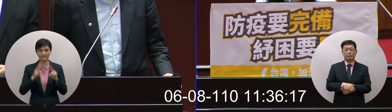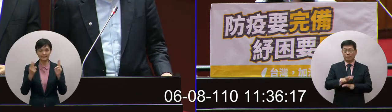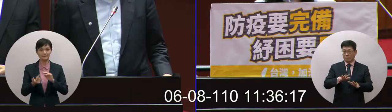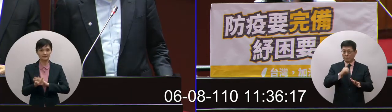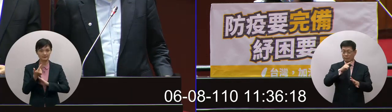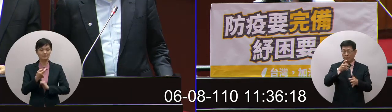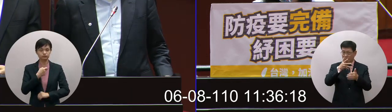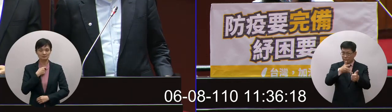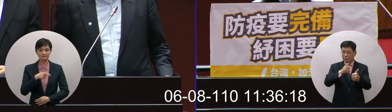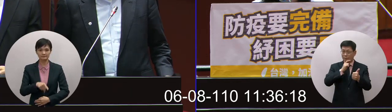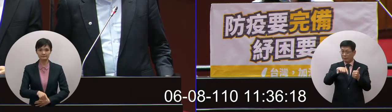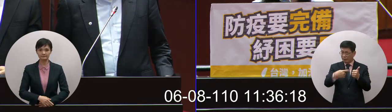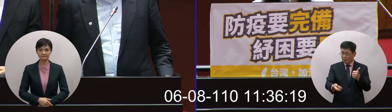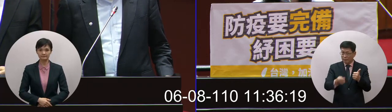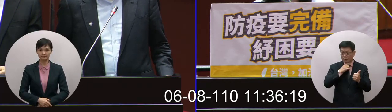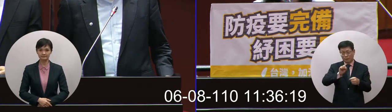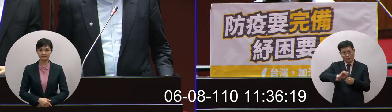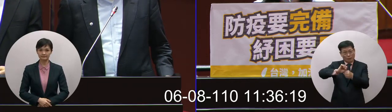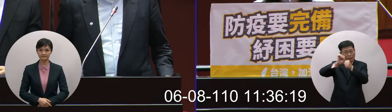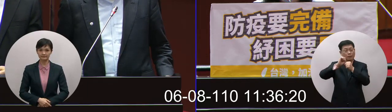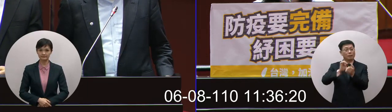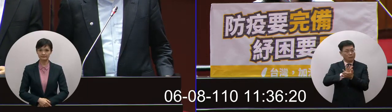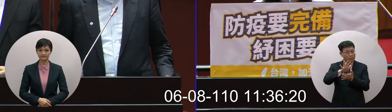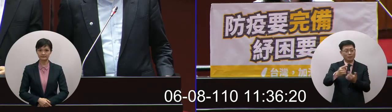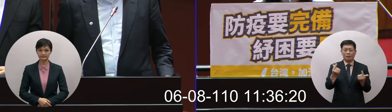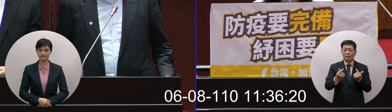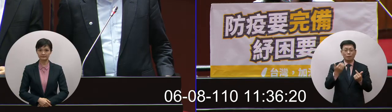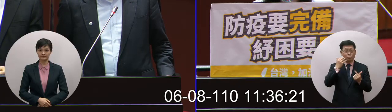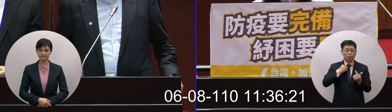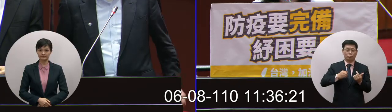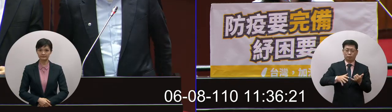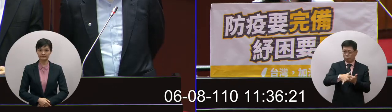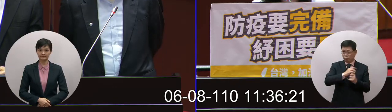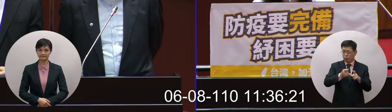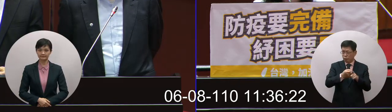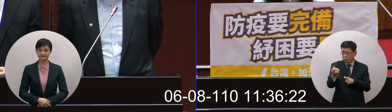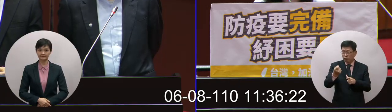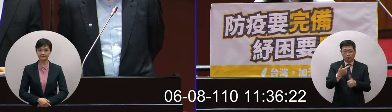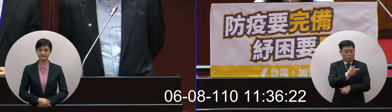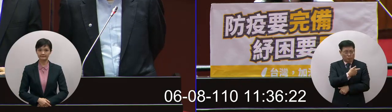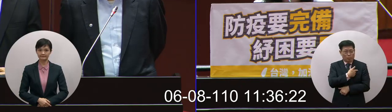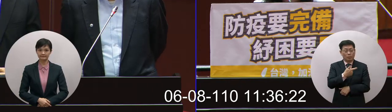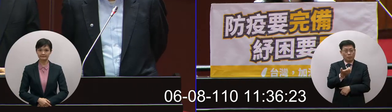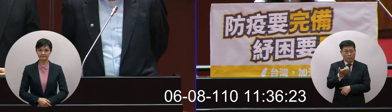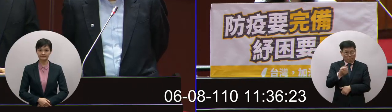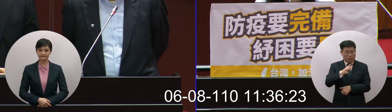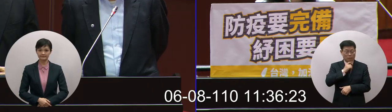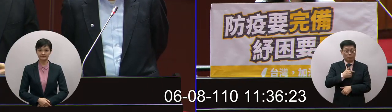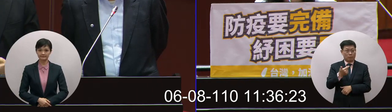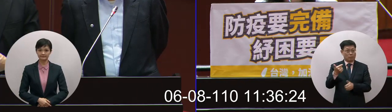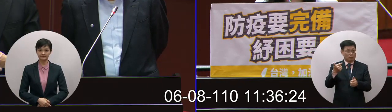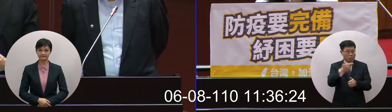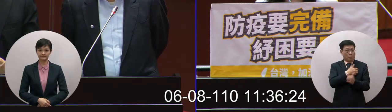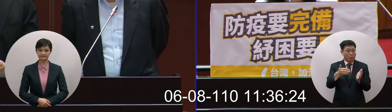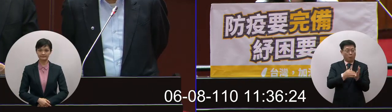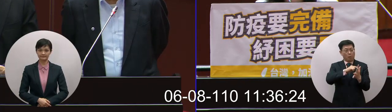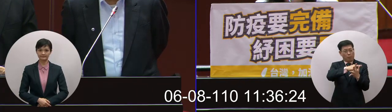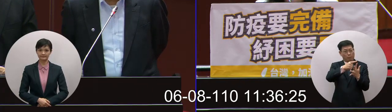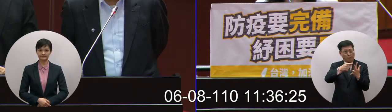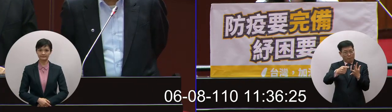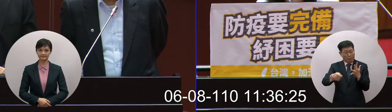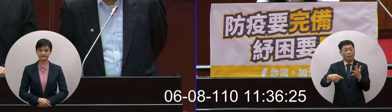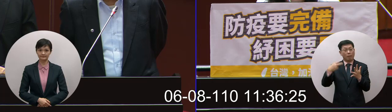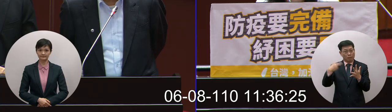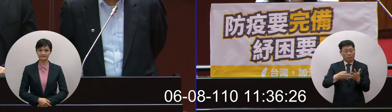想请教是往下继续来开放的部分，就是说未来来假设要做到全面公费施打的部分，除了这些接种序之后，是不是会一路的持续的来